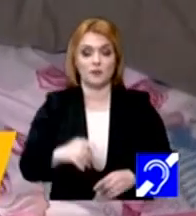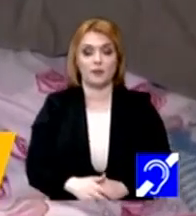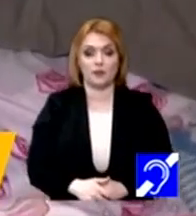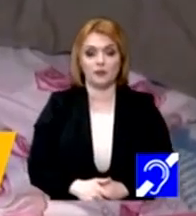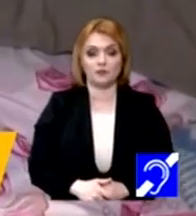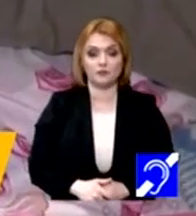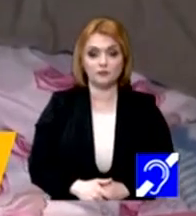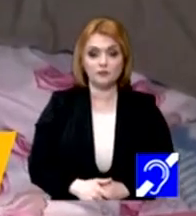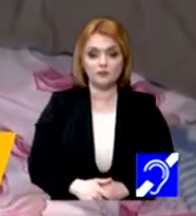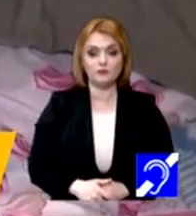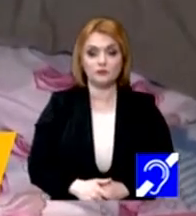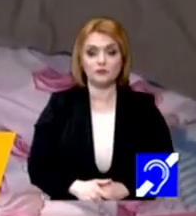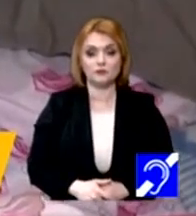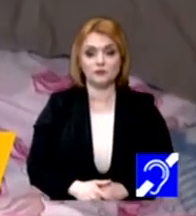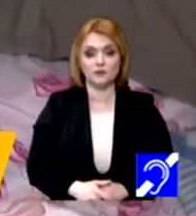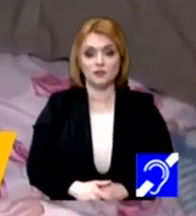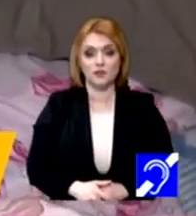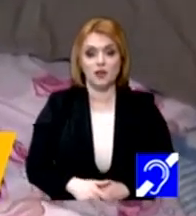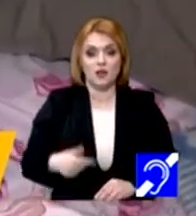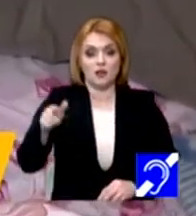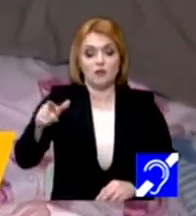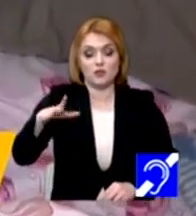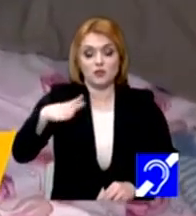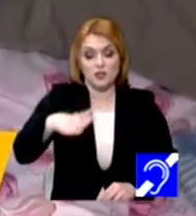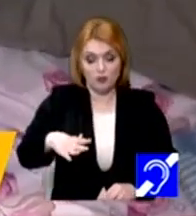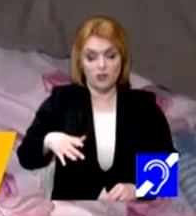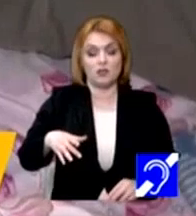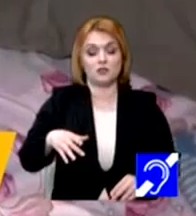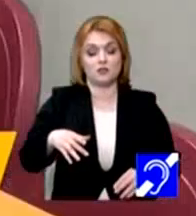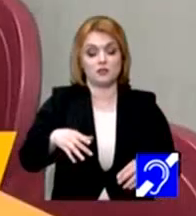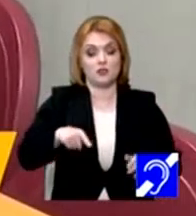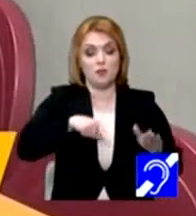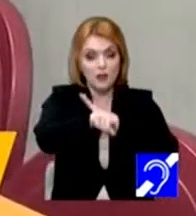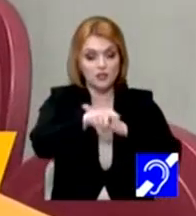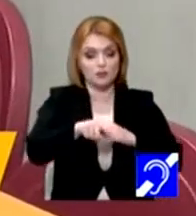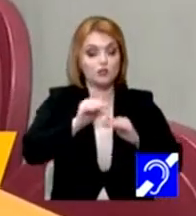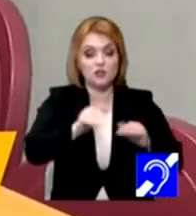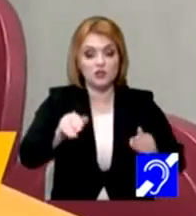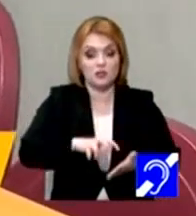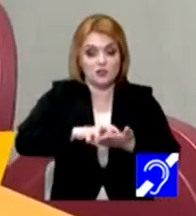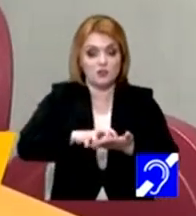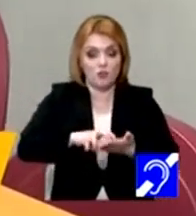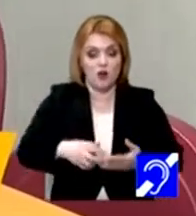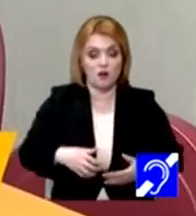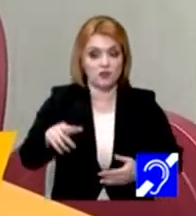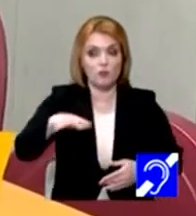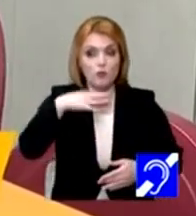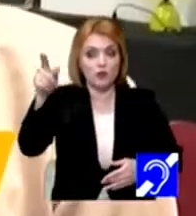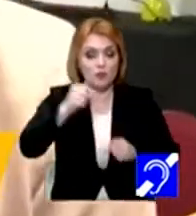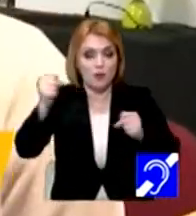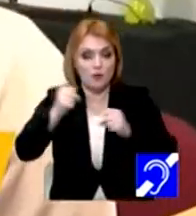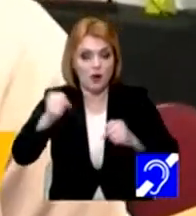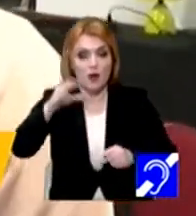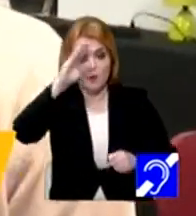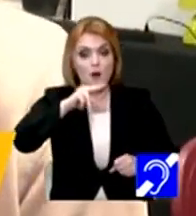a explodat podul. A fost nevoit să plece din cauza că copiii au început să aibă frică. Ucrainenii s-au mobilizat să-și salveze semenii. Pavel